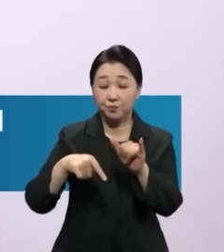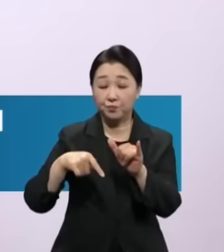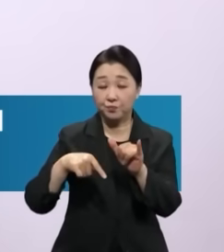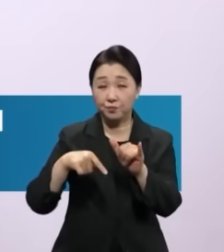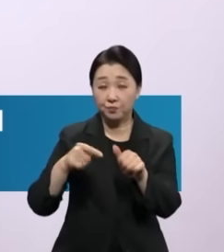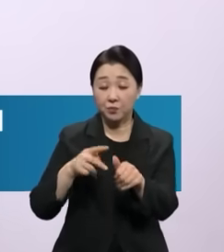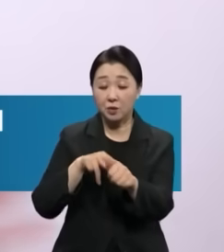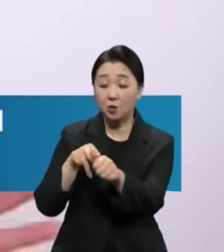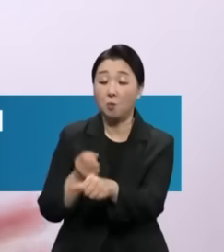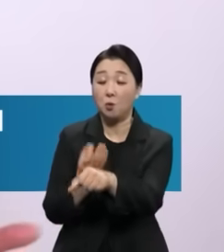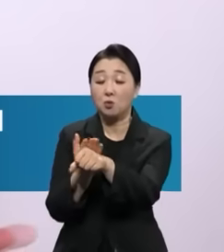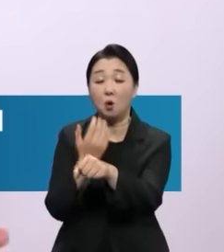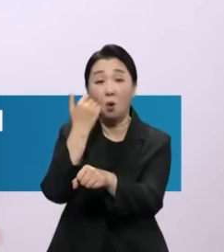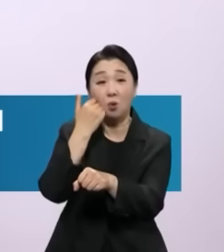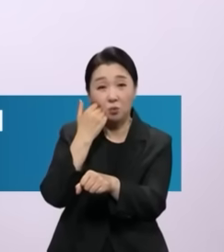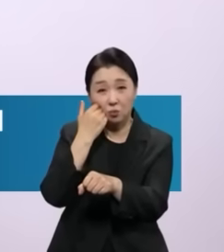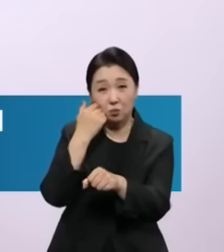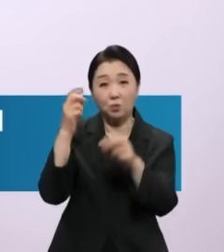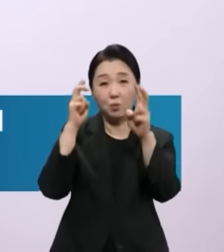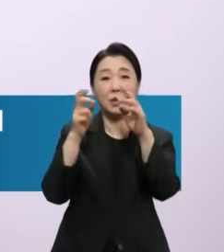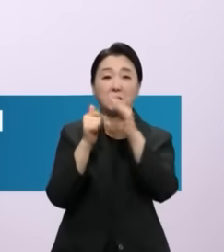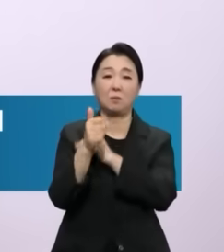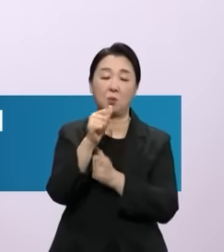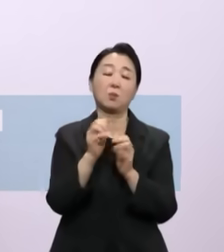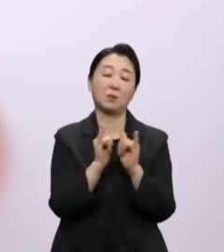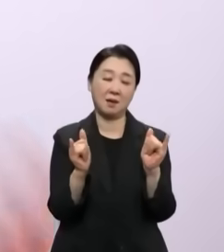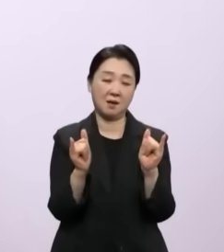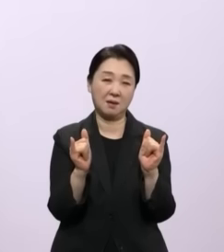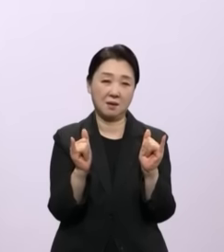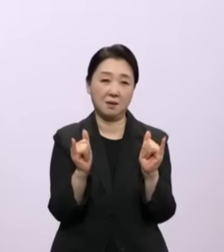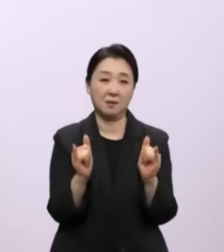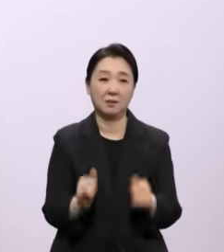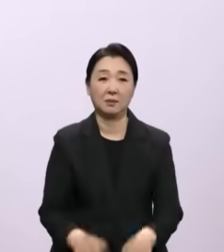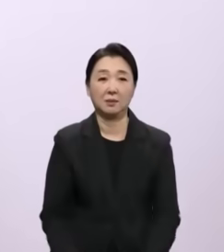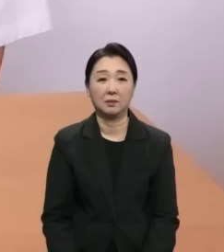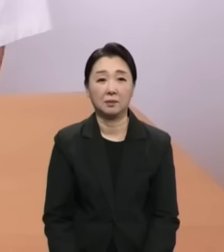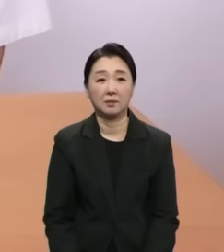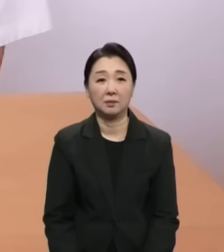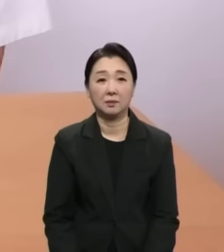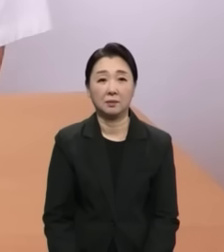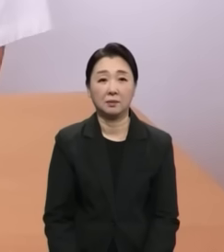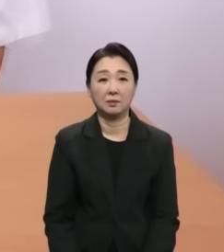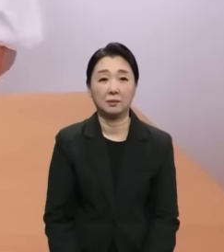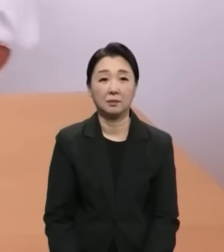제보를 보낸 게 전 소속사 대표의 변호사였다고 말했습니다.